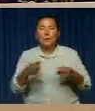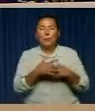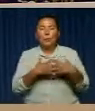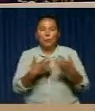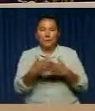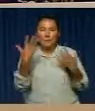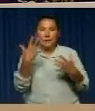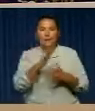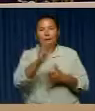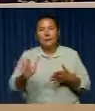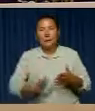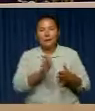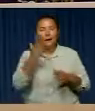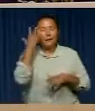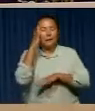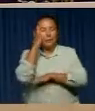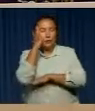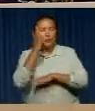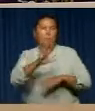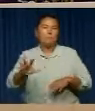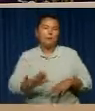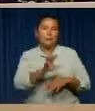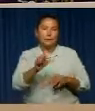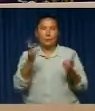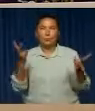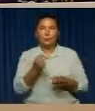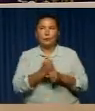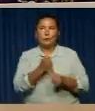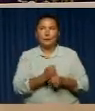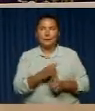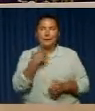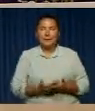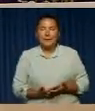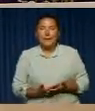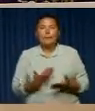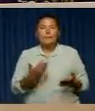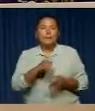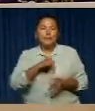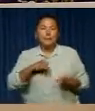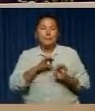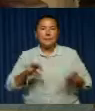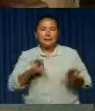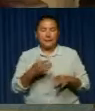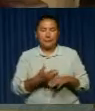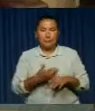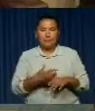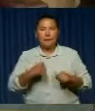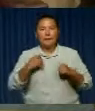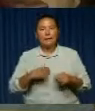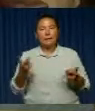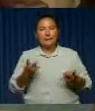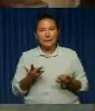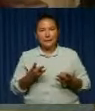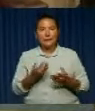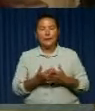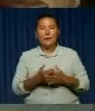кәдімгі жаттығу массаж өкпесіне жасаса абзал болар. Иә, енді жаңа өзіңіз айта кеттіңіз ғой, мына тыныс алуды реттеу керек,